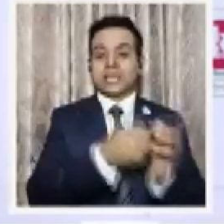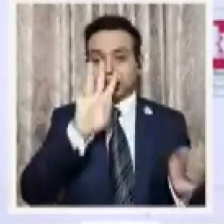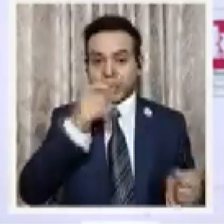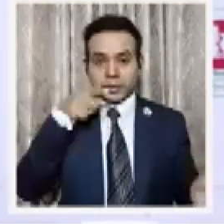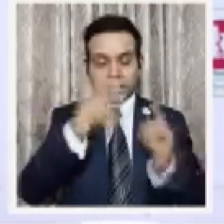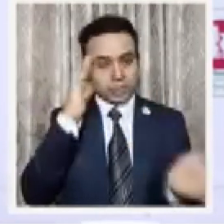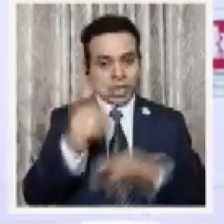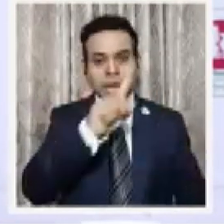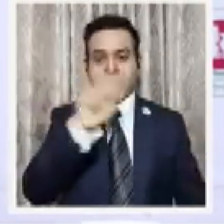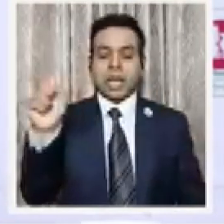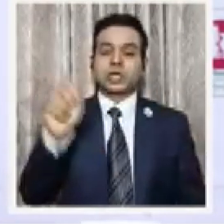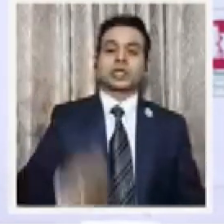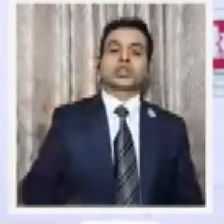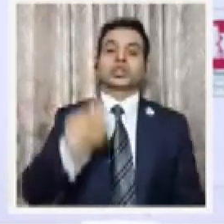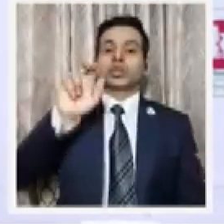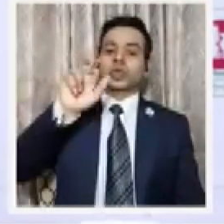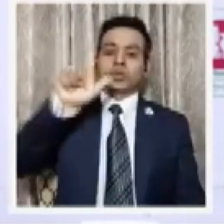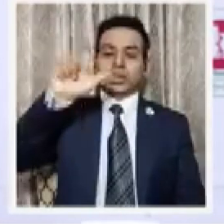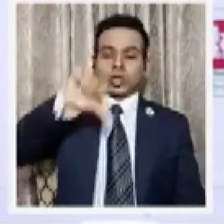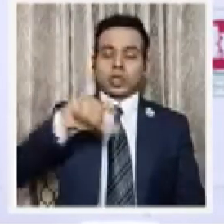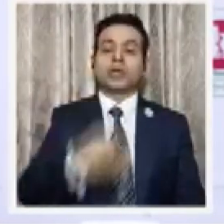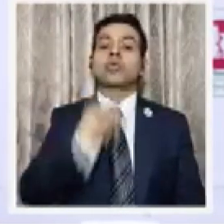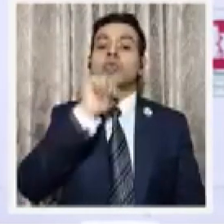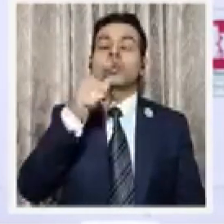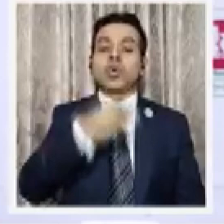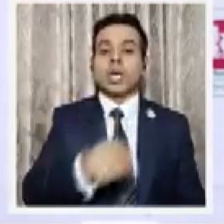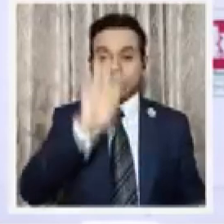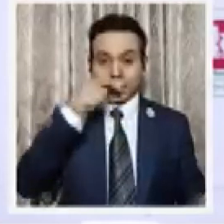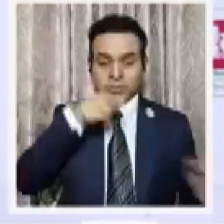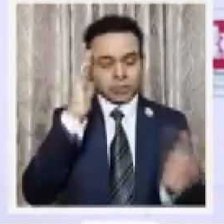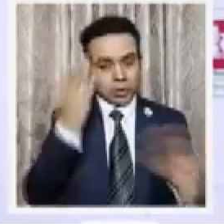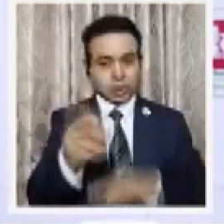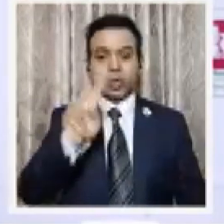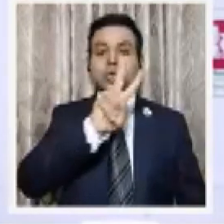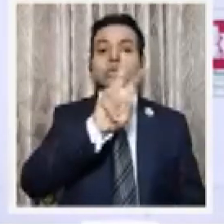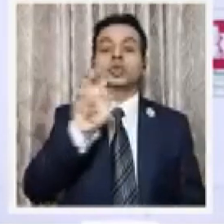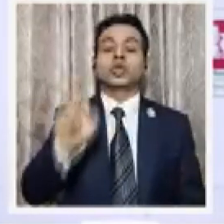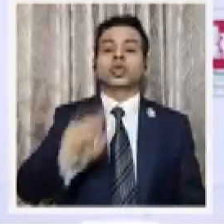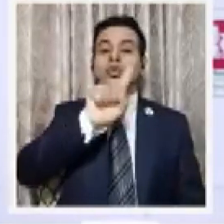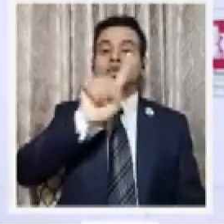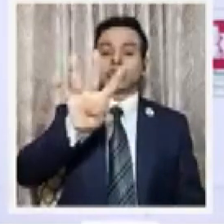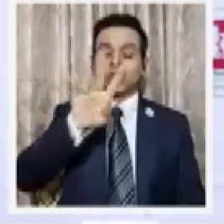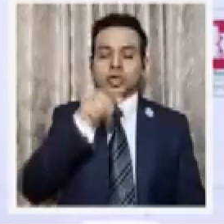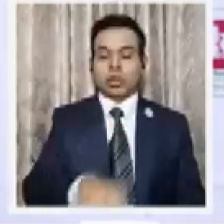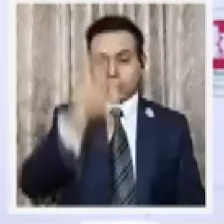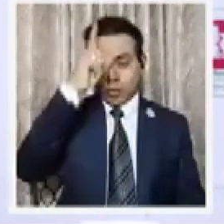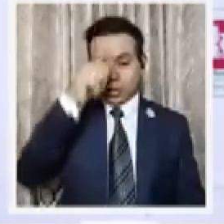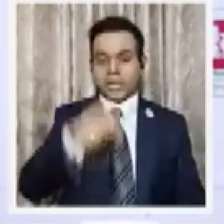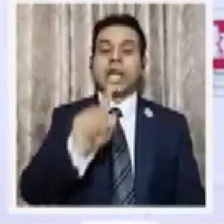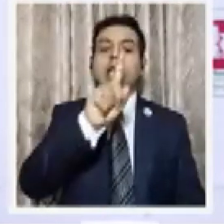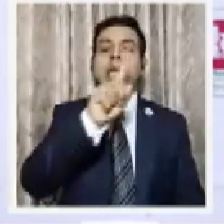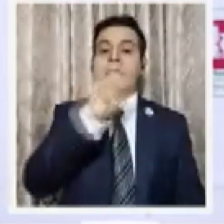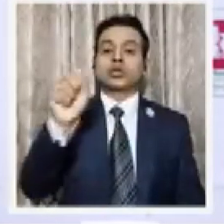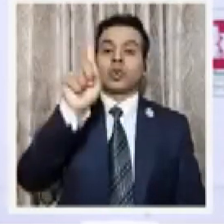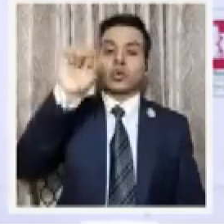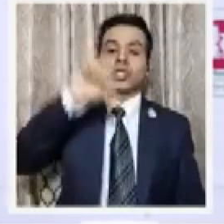48.04%, চট্টগ্রাম 739 জন, 24.35%, রাজশাহী 179 জন,